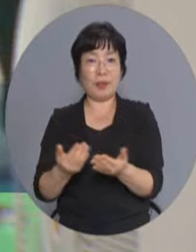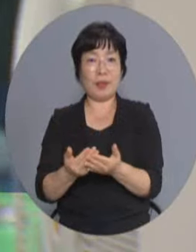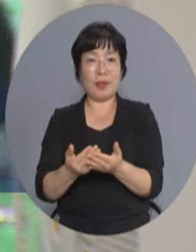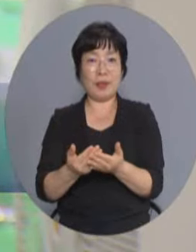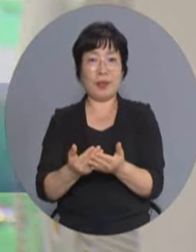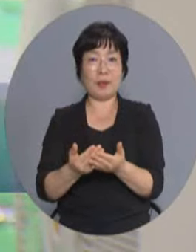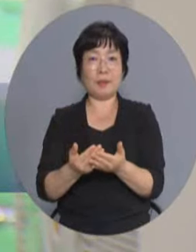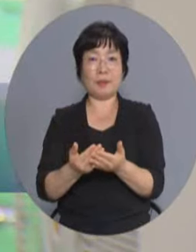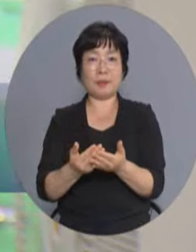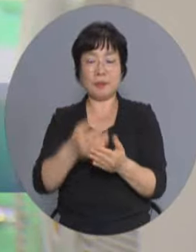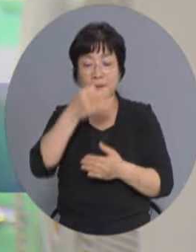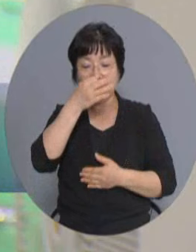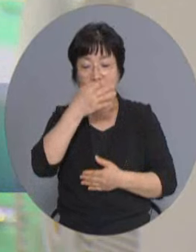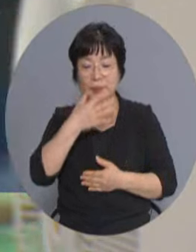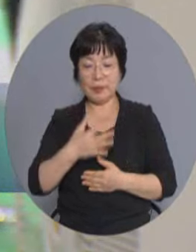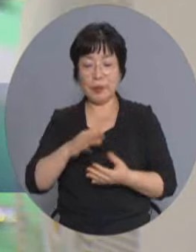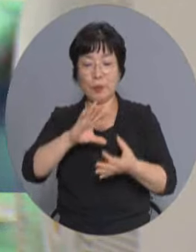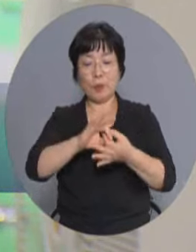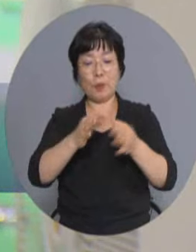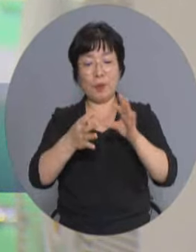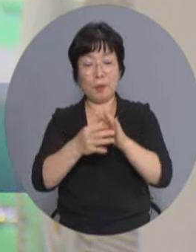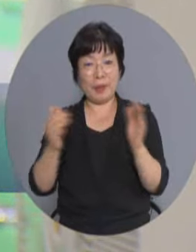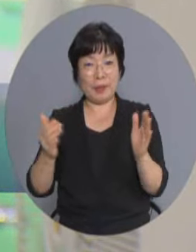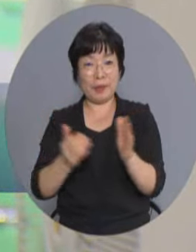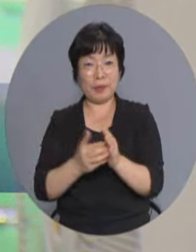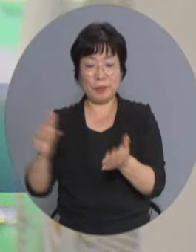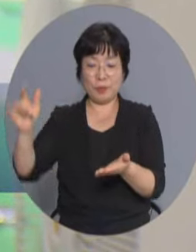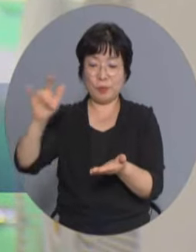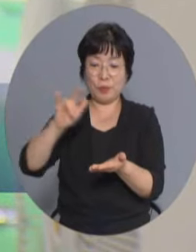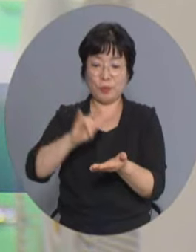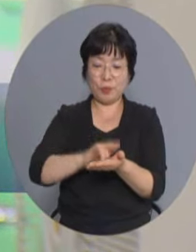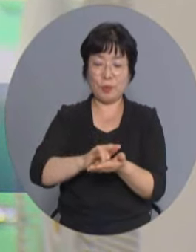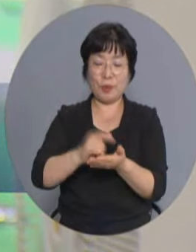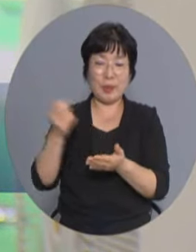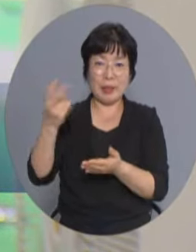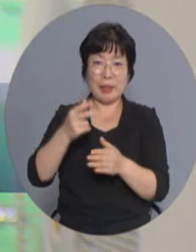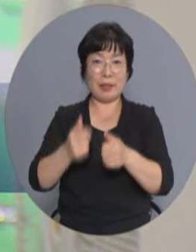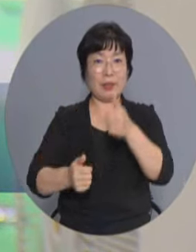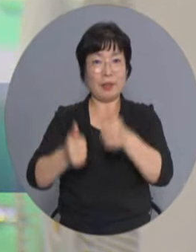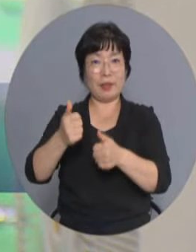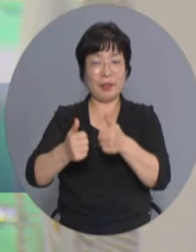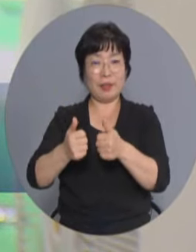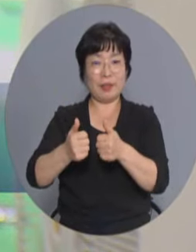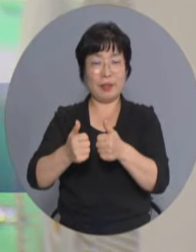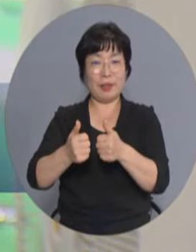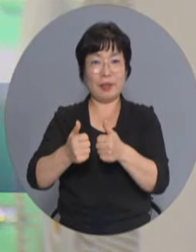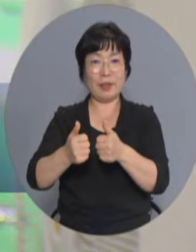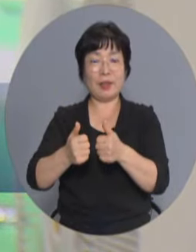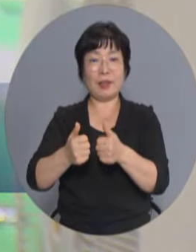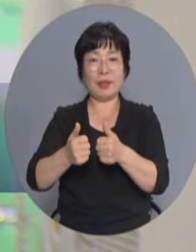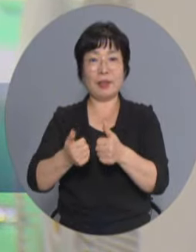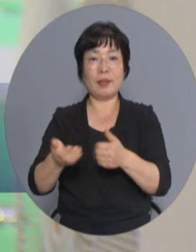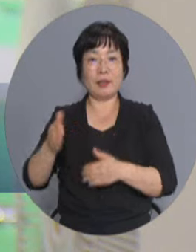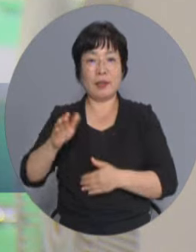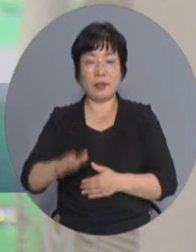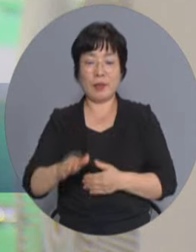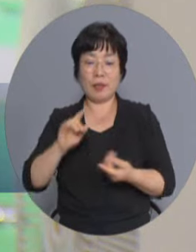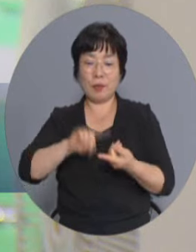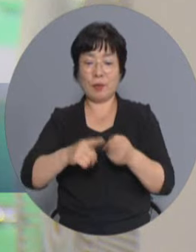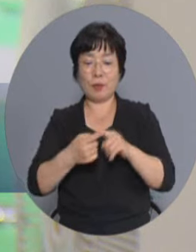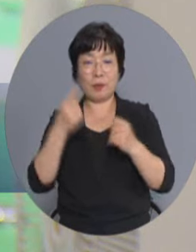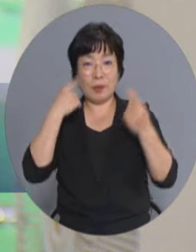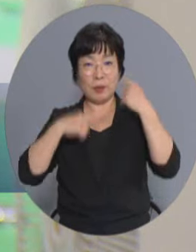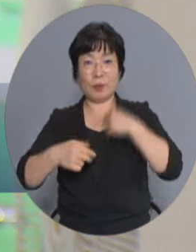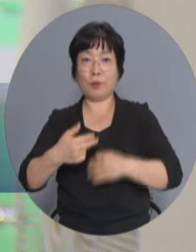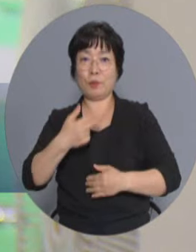다들 힘들게 올림픽까지 하고 조금 쉬다가 다시 똑같이 힘든 상태에서 돌아왔을 텐데 안 다쳤으면